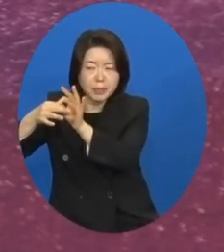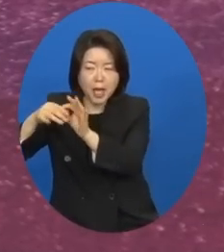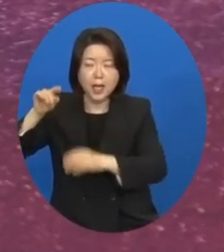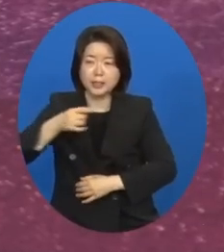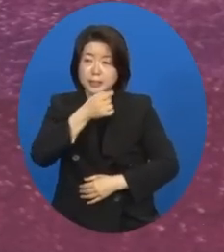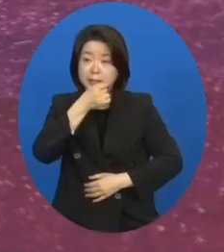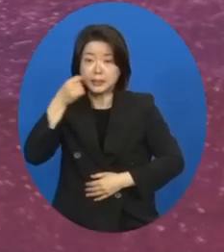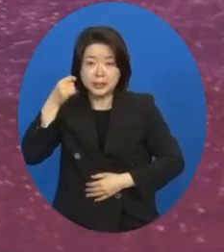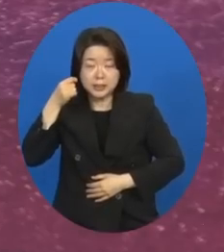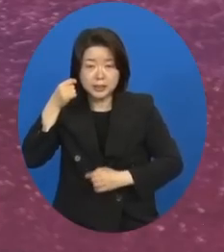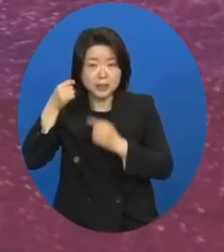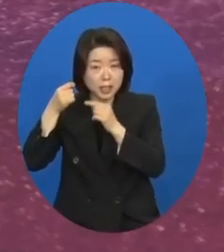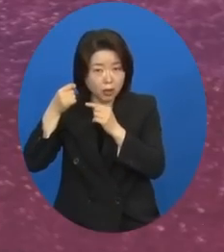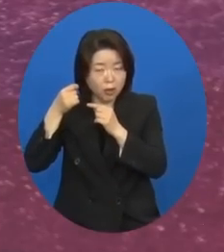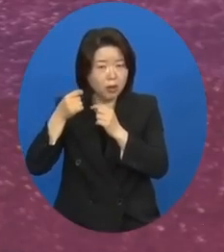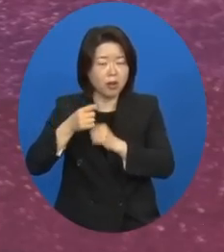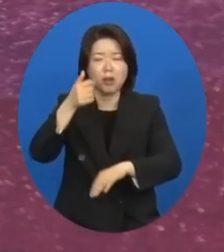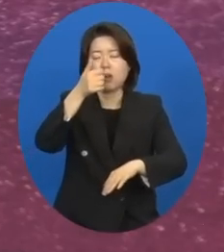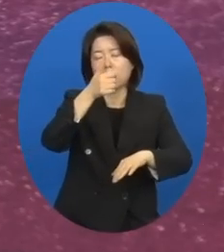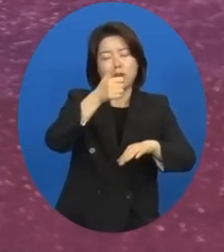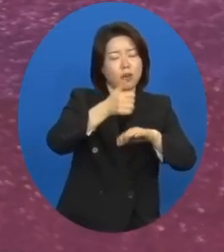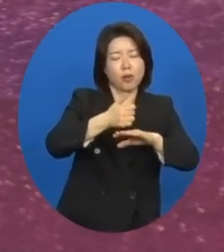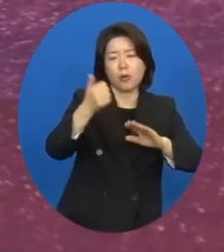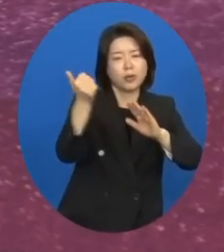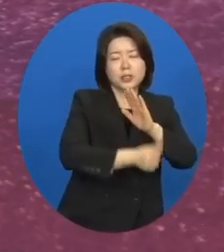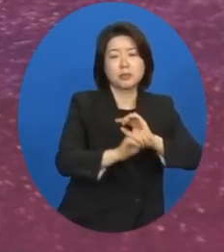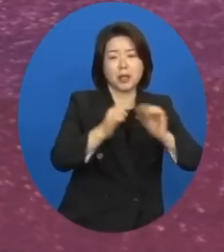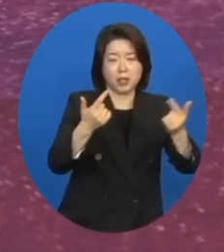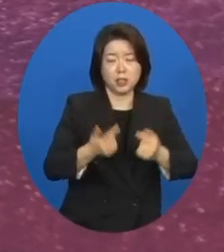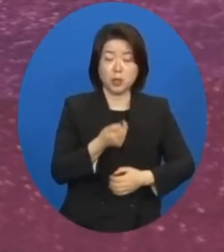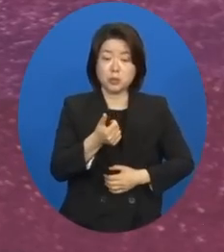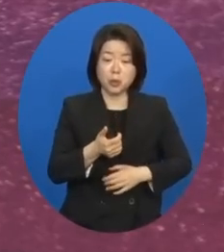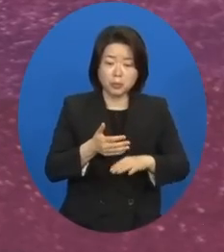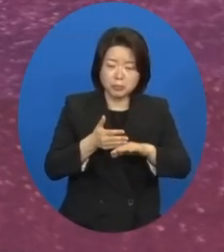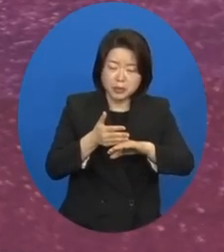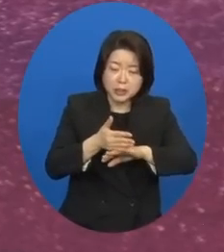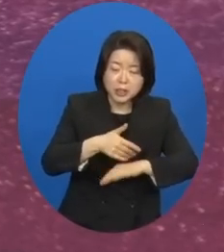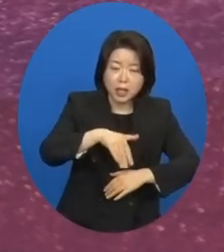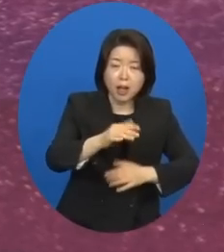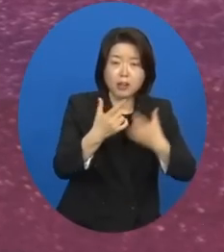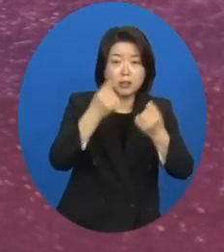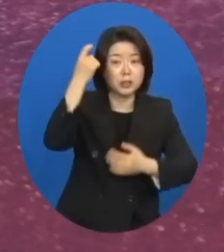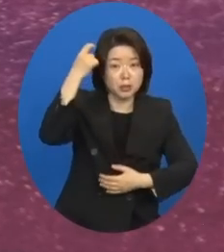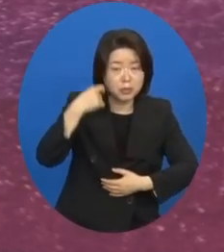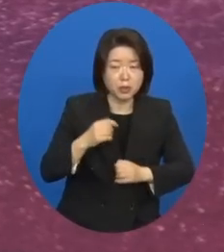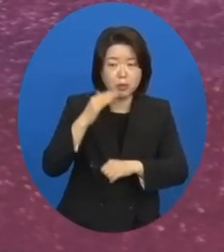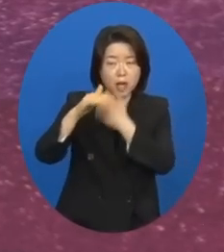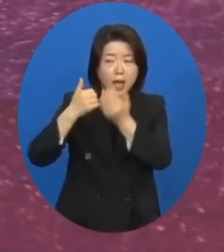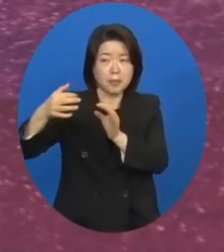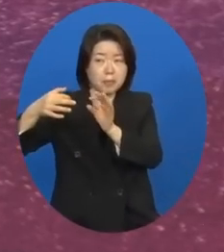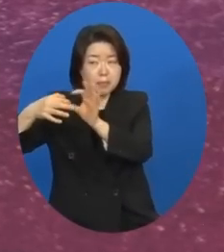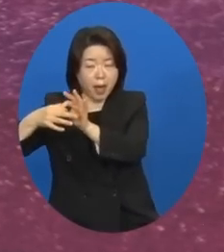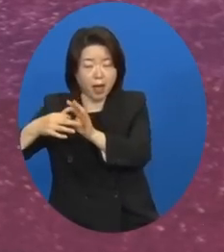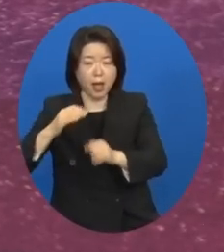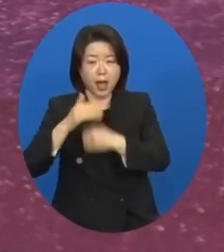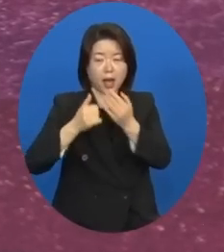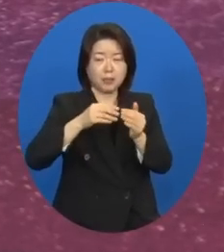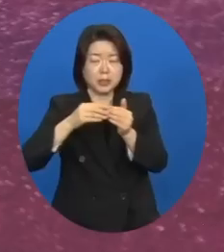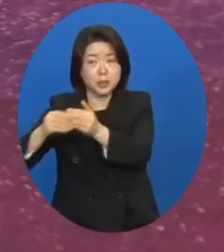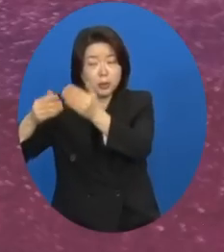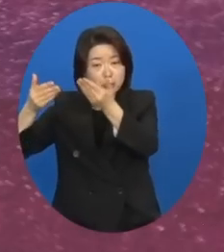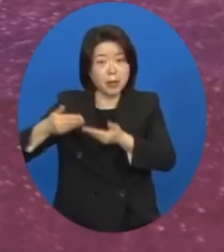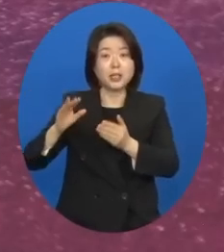결코 실패가 아니라는 것입니다. 조금 더디가는 것처럼 느껴지고 하나님의 편에 서서 하나님의 인도하심을 받을